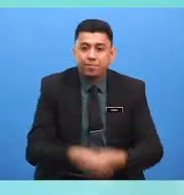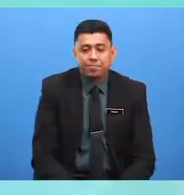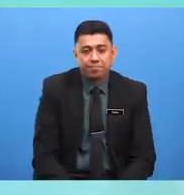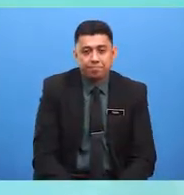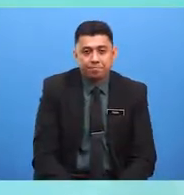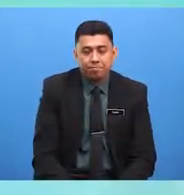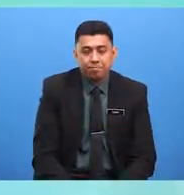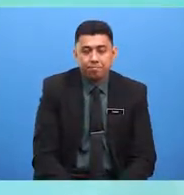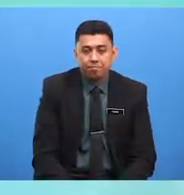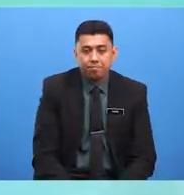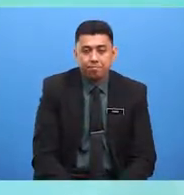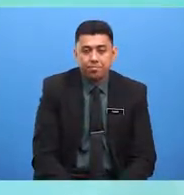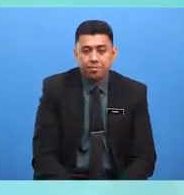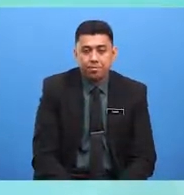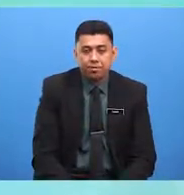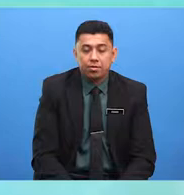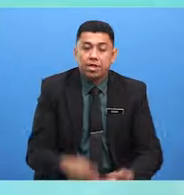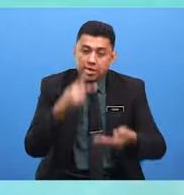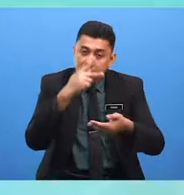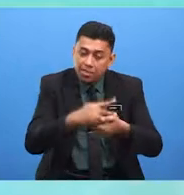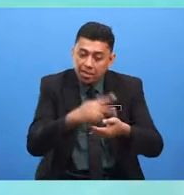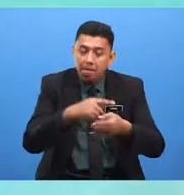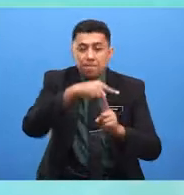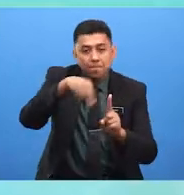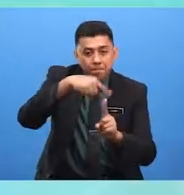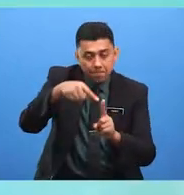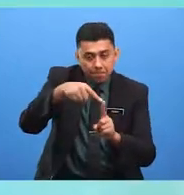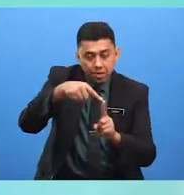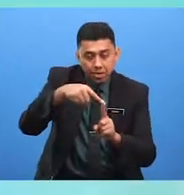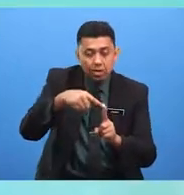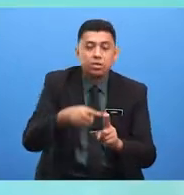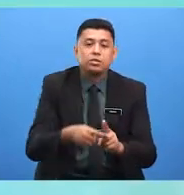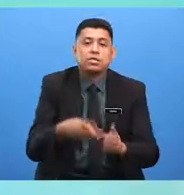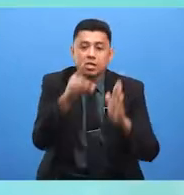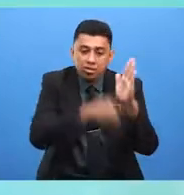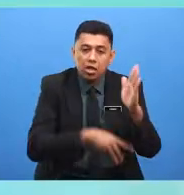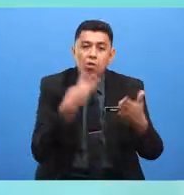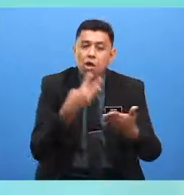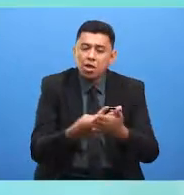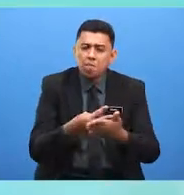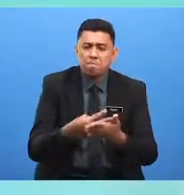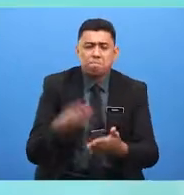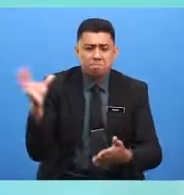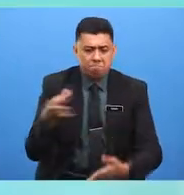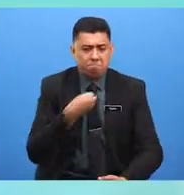kita teliti populer kesan bila dilaksanakan dasar keuangan menguncup kebiasaannya